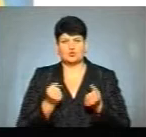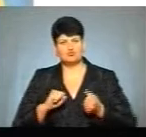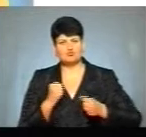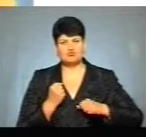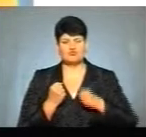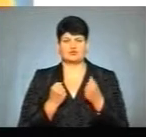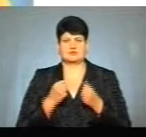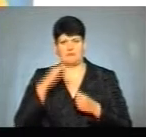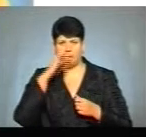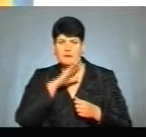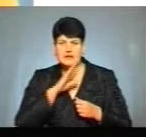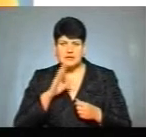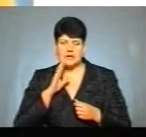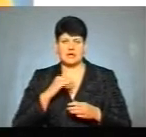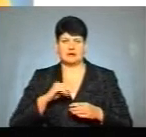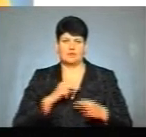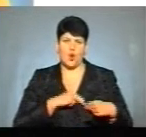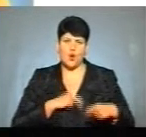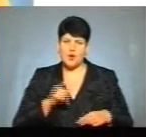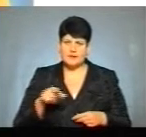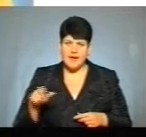Друзі, батьки, колеги,